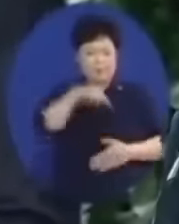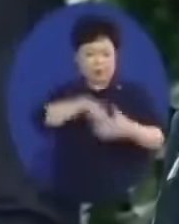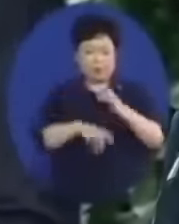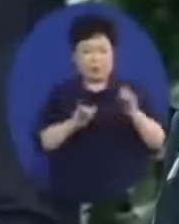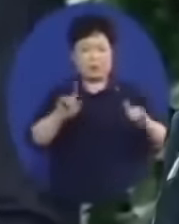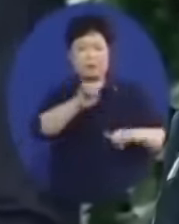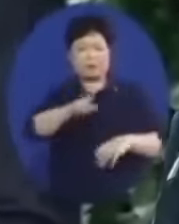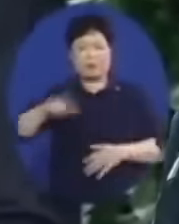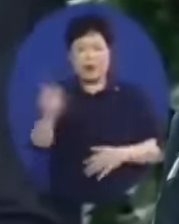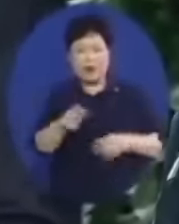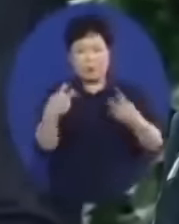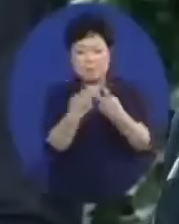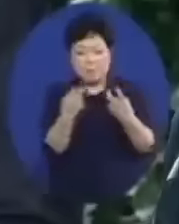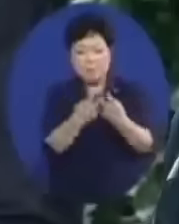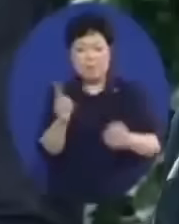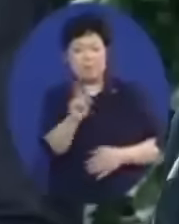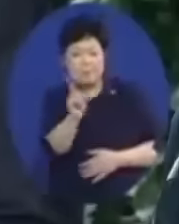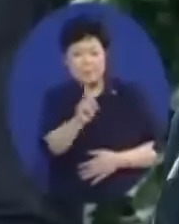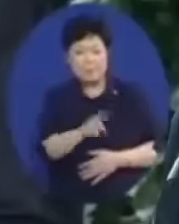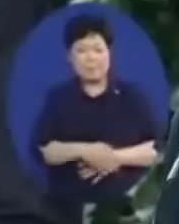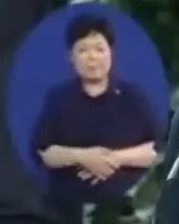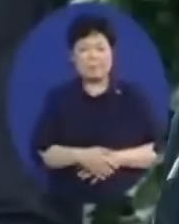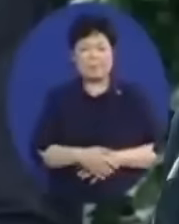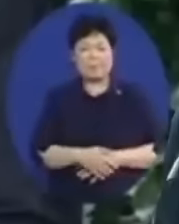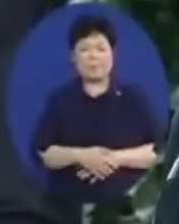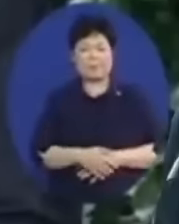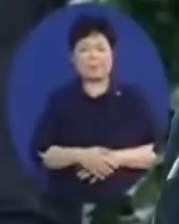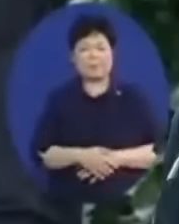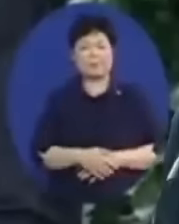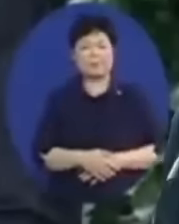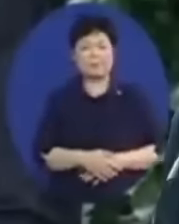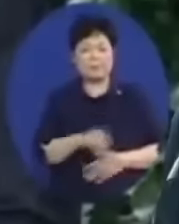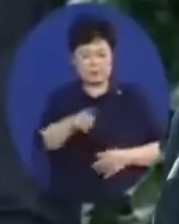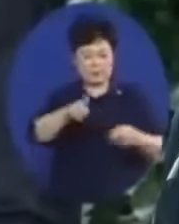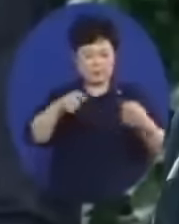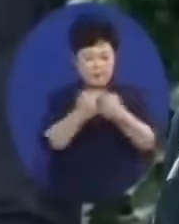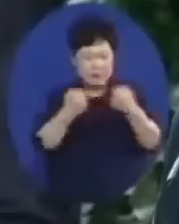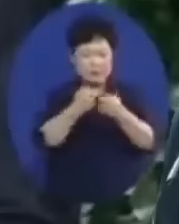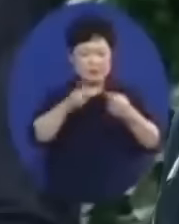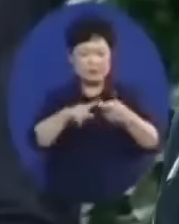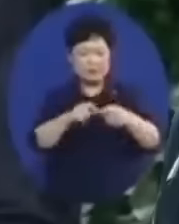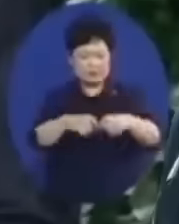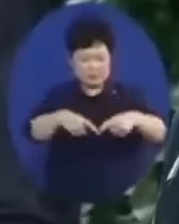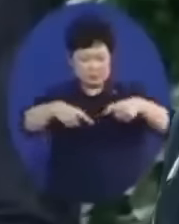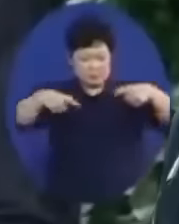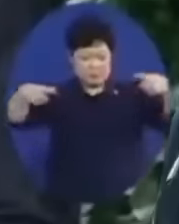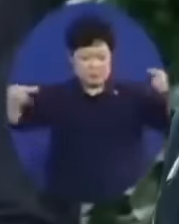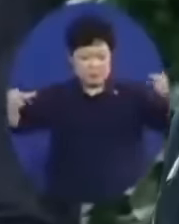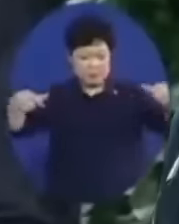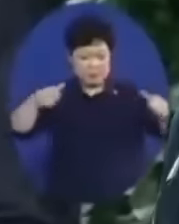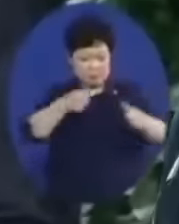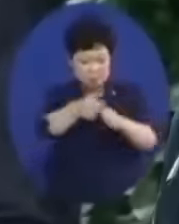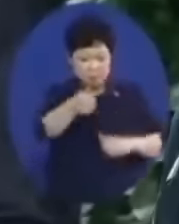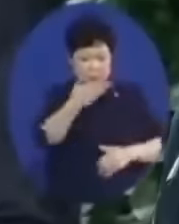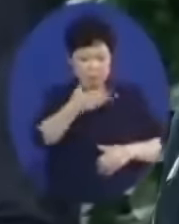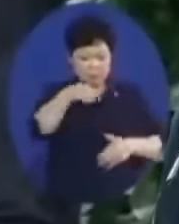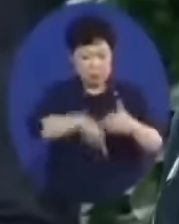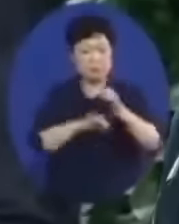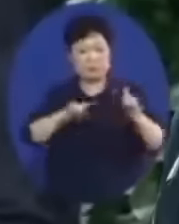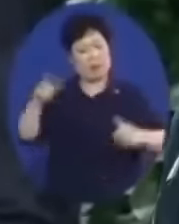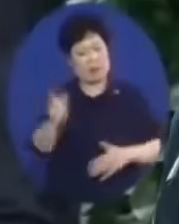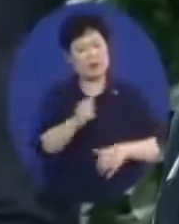속사람을 어떻게 강하게 할까요? 이 싸움에서 우리가 점점 이겨나가야 되겠는데 속사람을 강하게 해야 되는